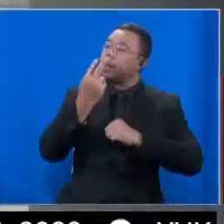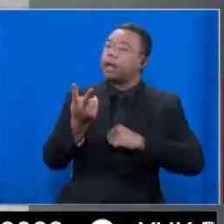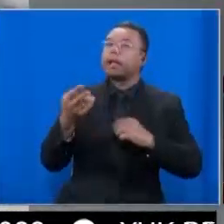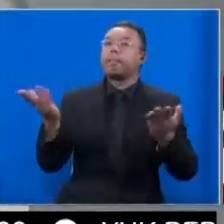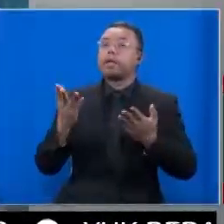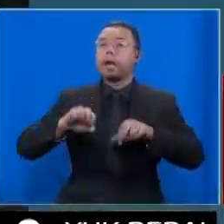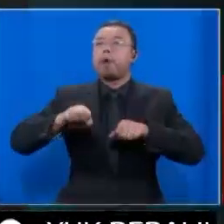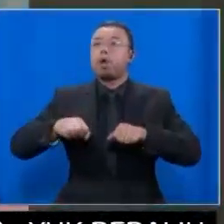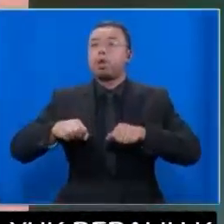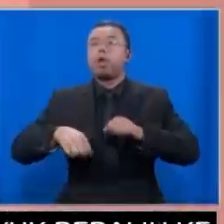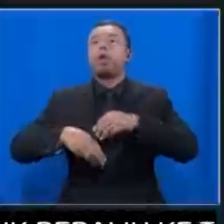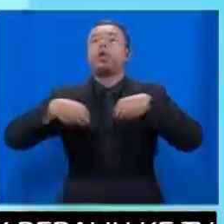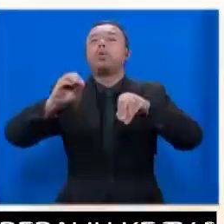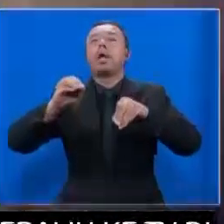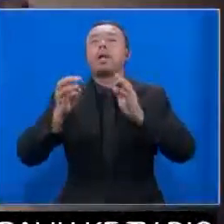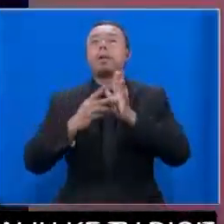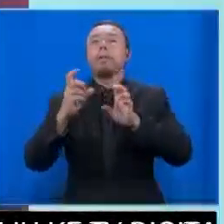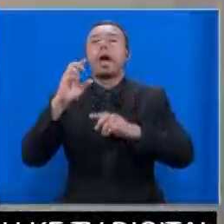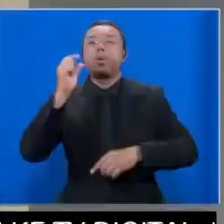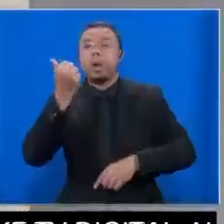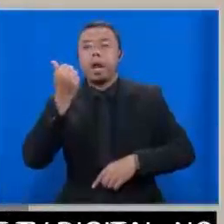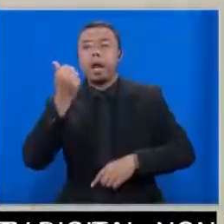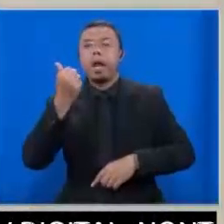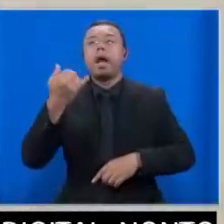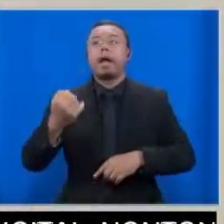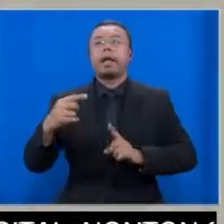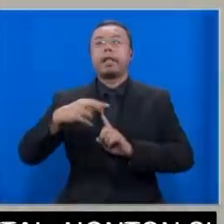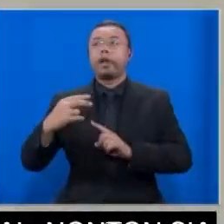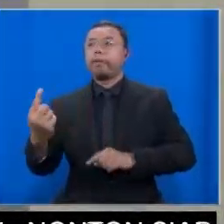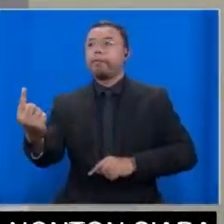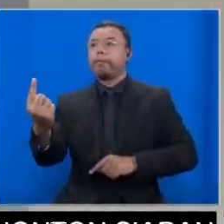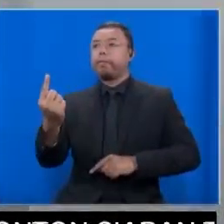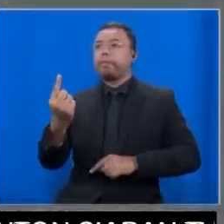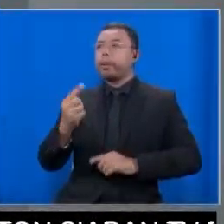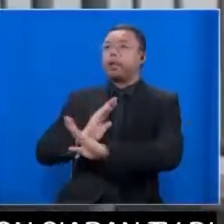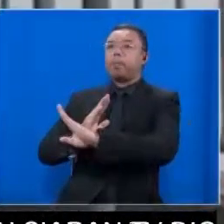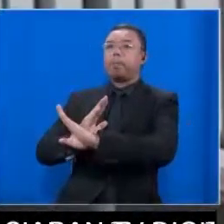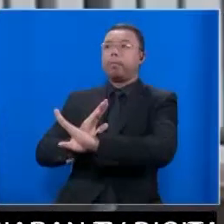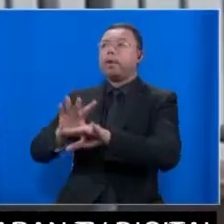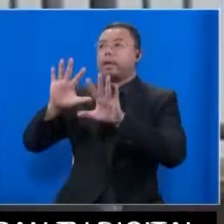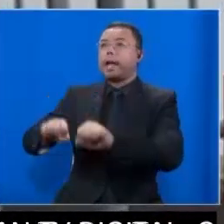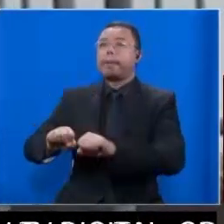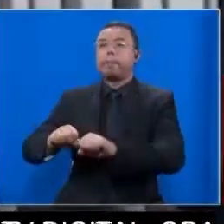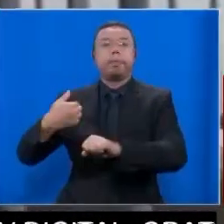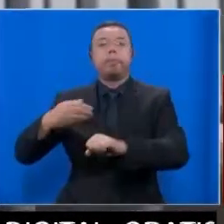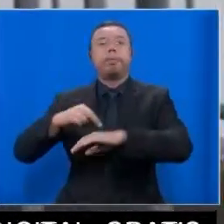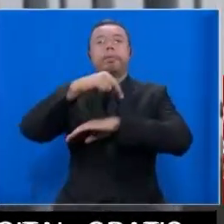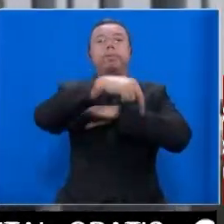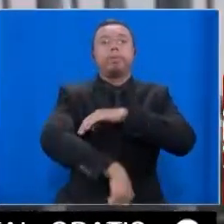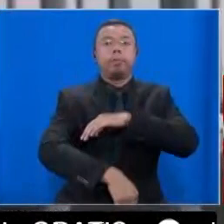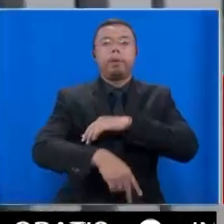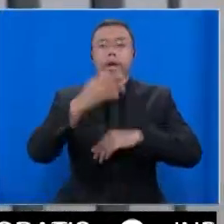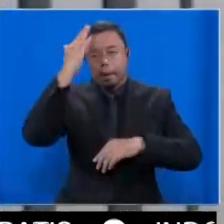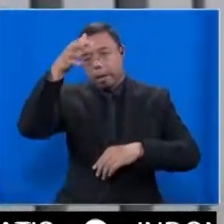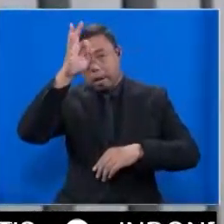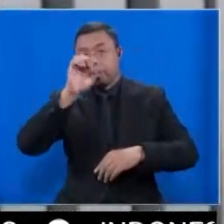biasanya motor curian dijual di Madura. Hingga akhirnya TF muncul dan dihadang keluarga korban. Kanit Reskrim Polsek Kenjeran